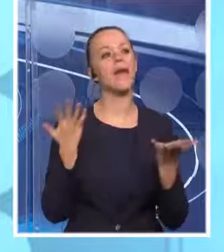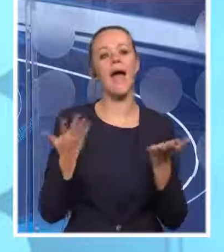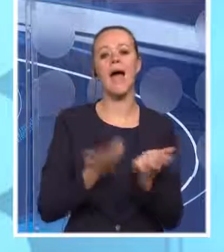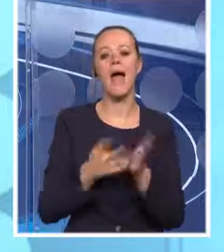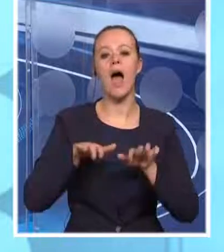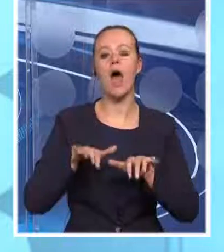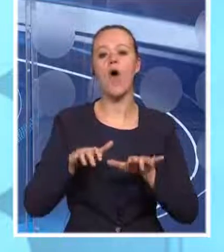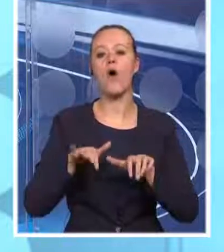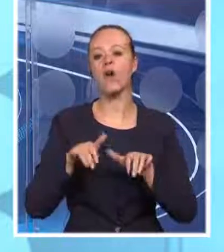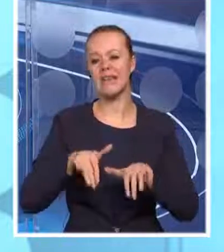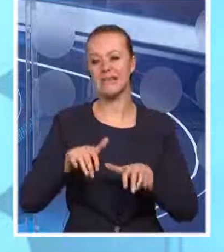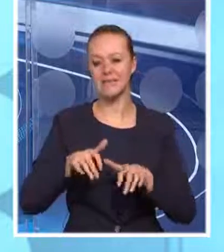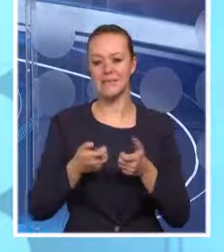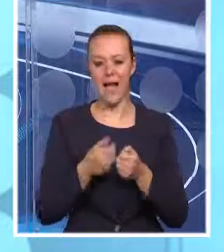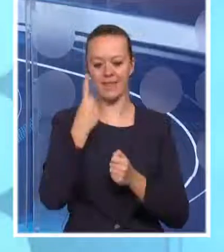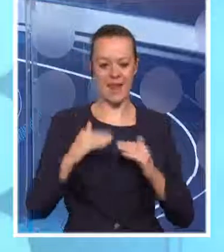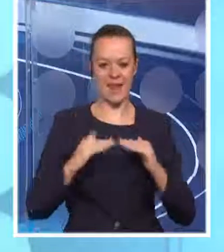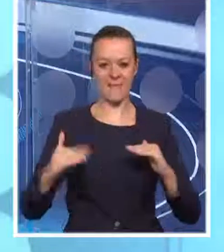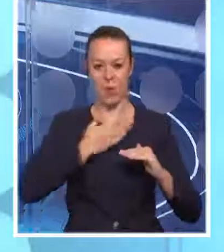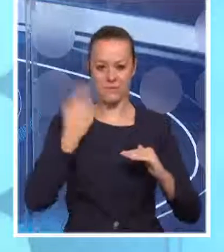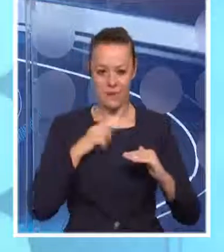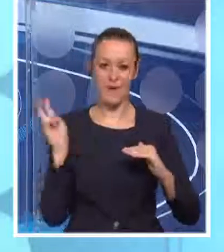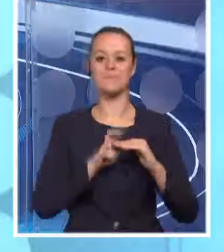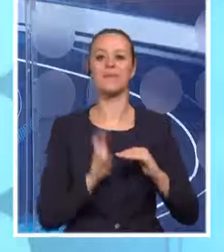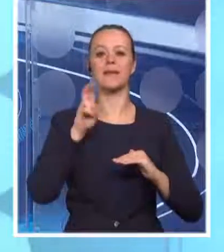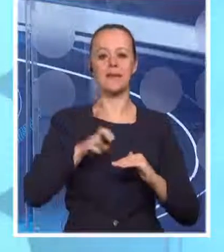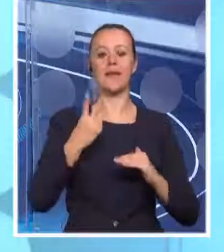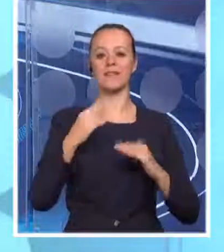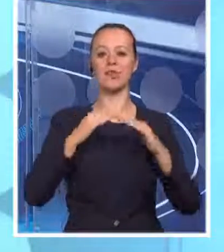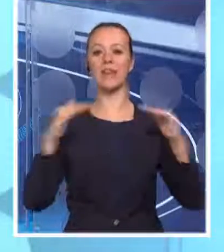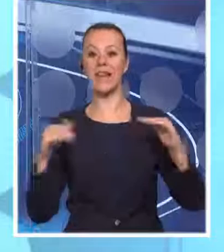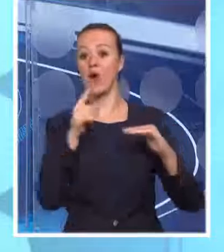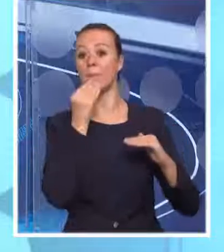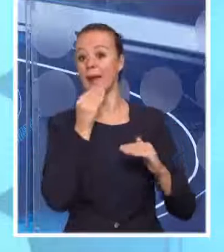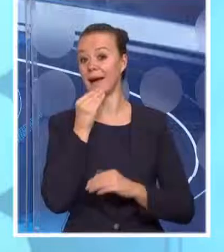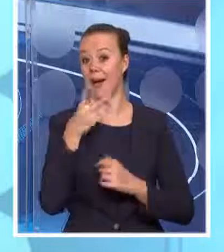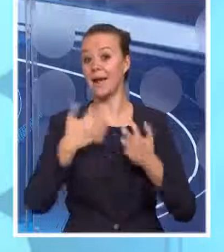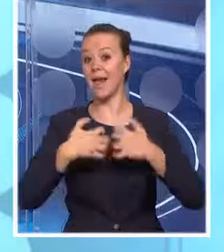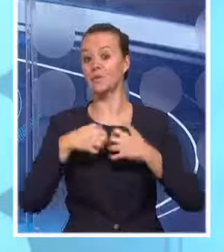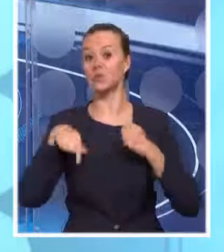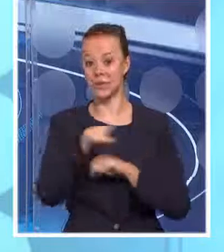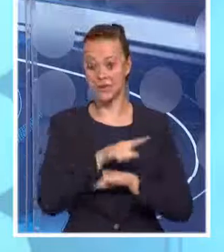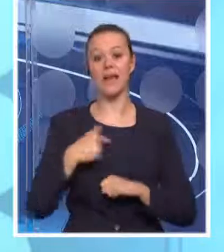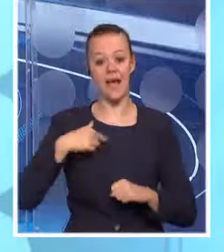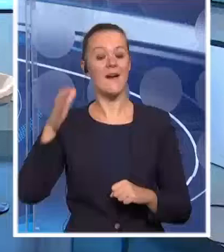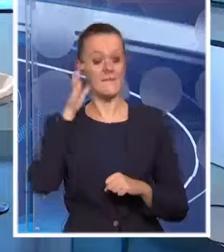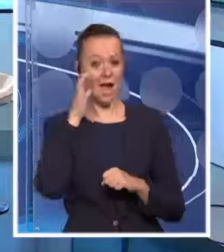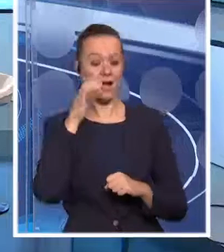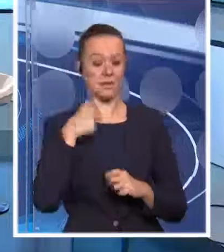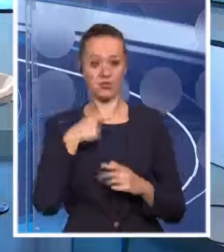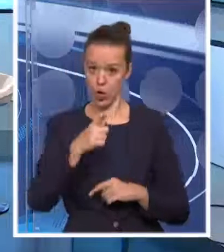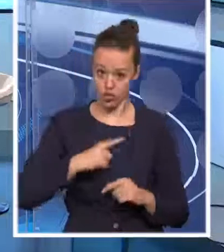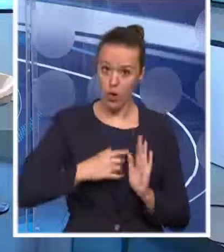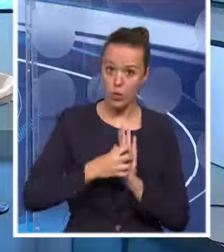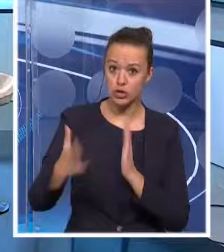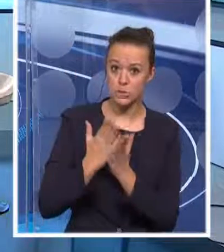Kada nivo 1 pređete, pređete na nivo 2, prehrambena industrija sigurno nivo 2 i tu će vlada Srbije koja je u sledećem mandatu... Očekujete da to